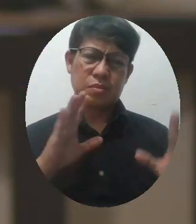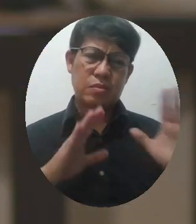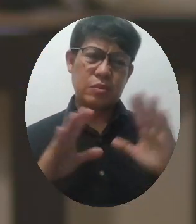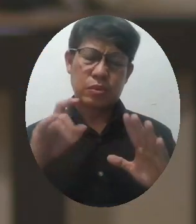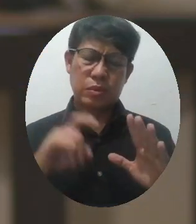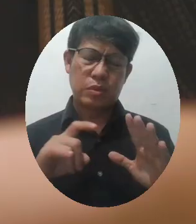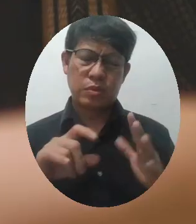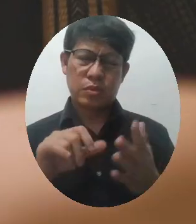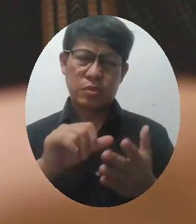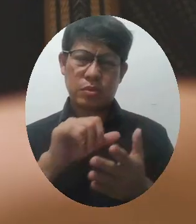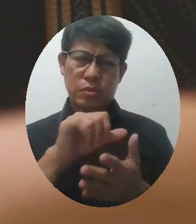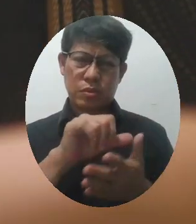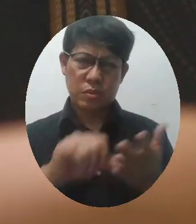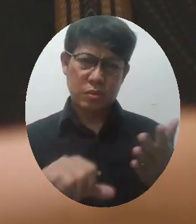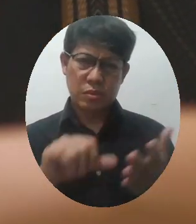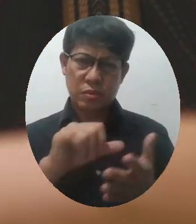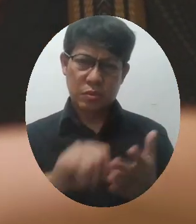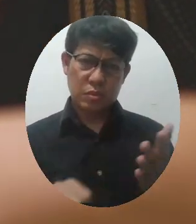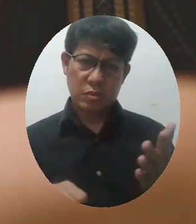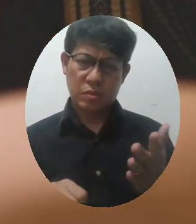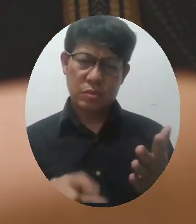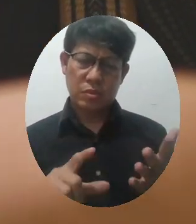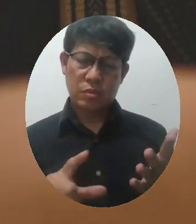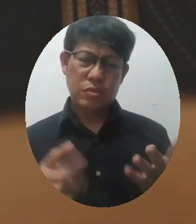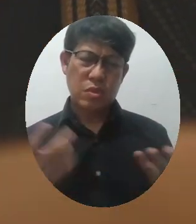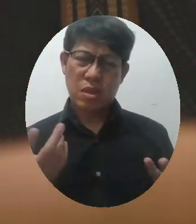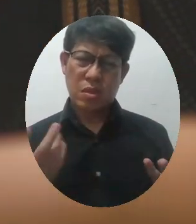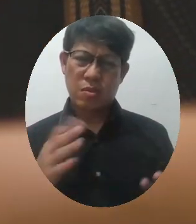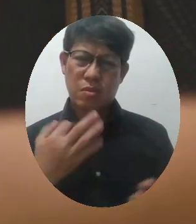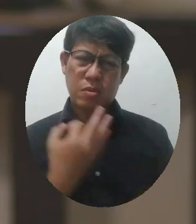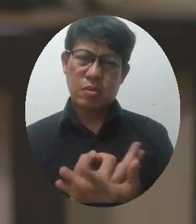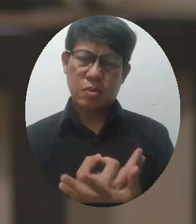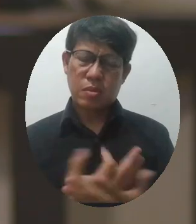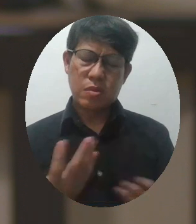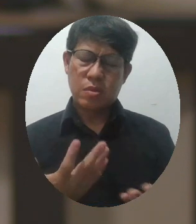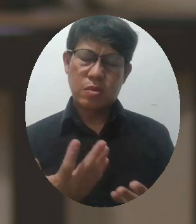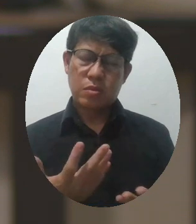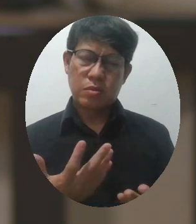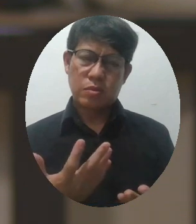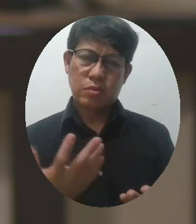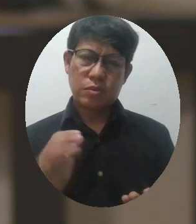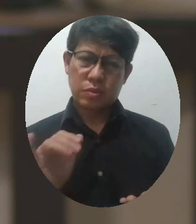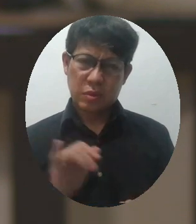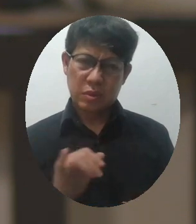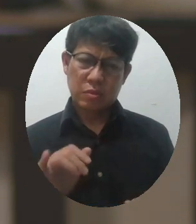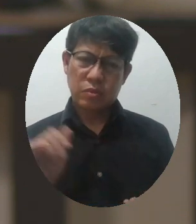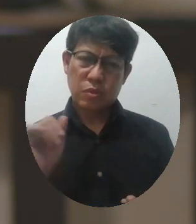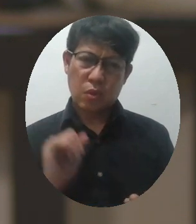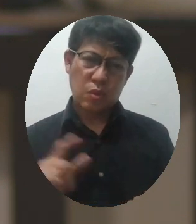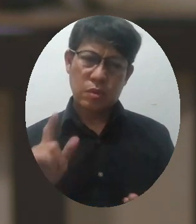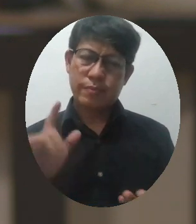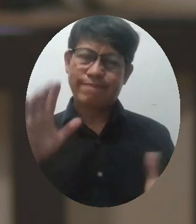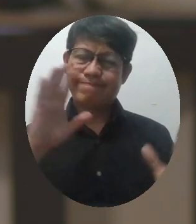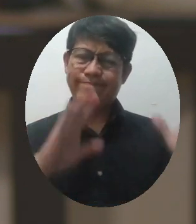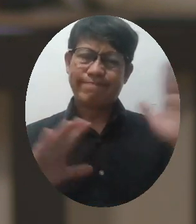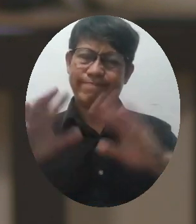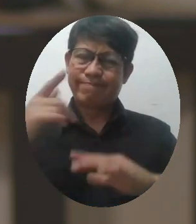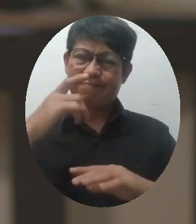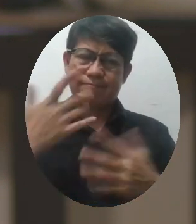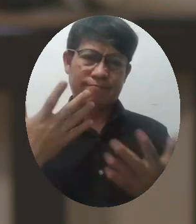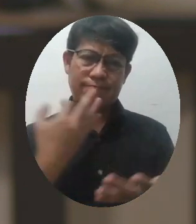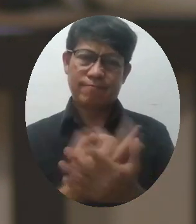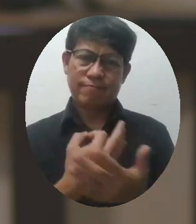po kami ganun kahanda. Kahit nga po yung nilabas po siya sa line-in, inutang pa lang din ho namin